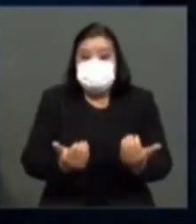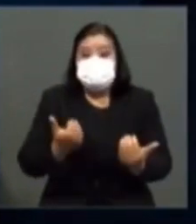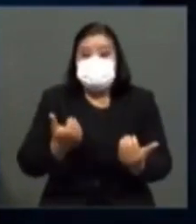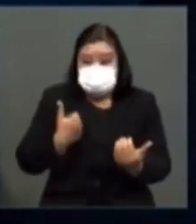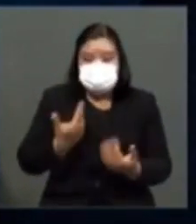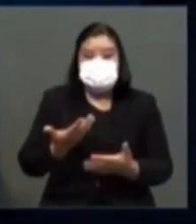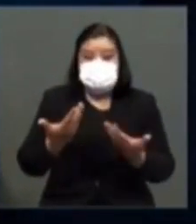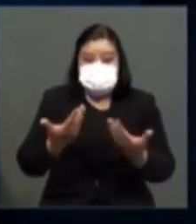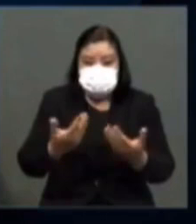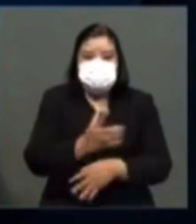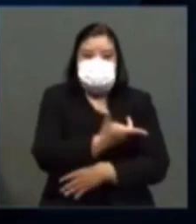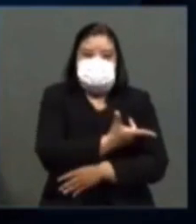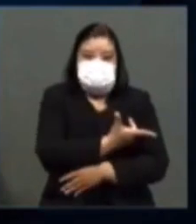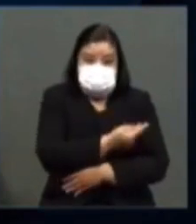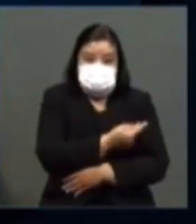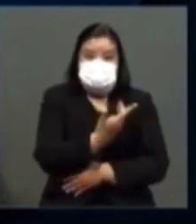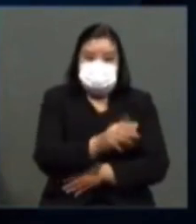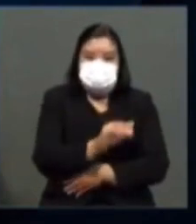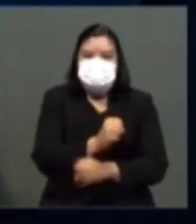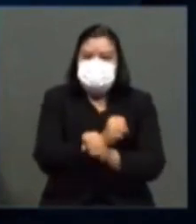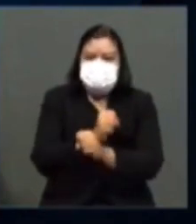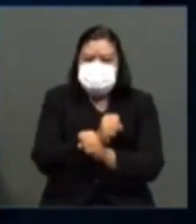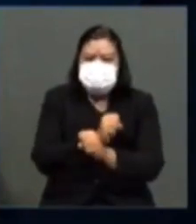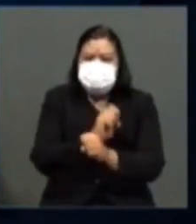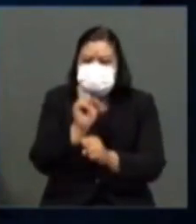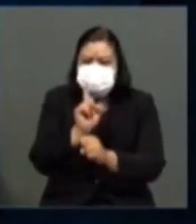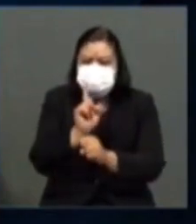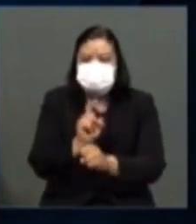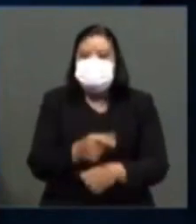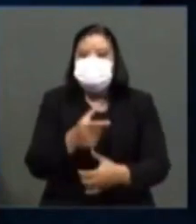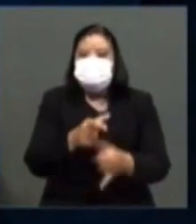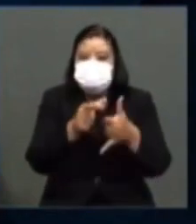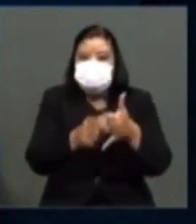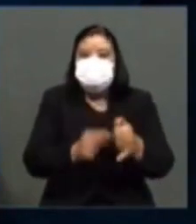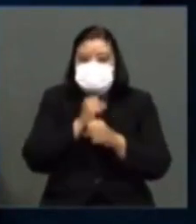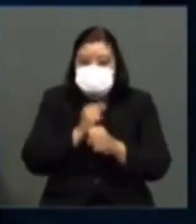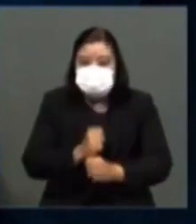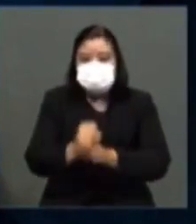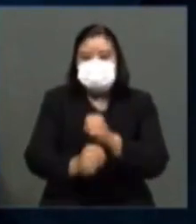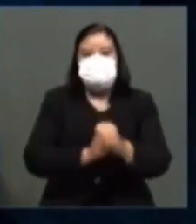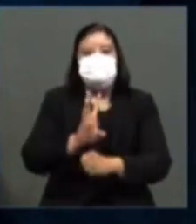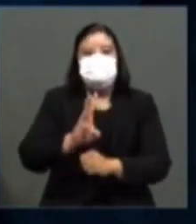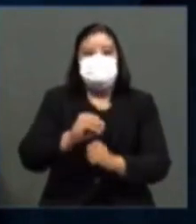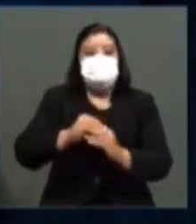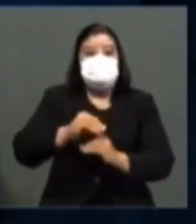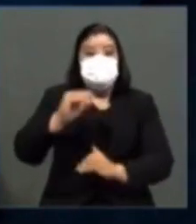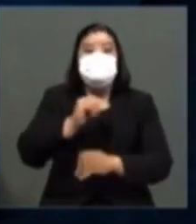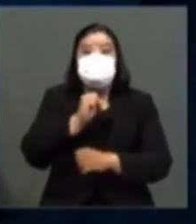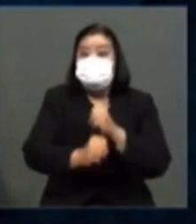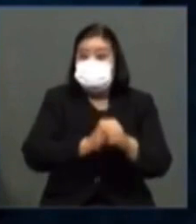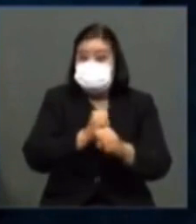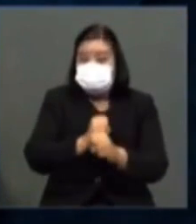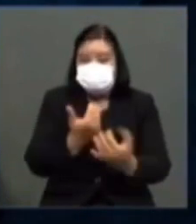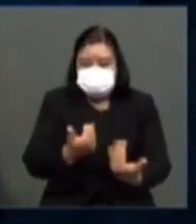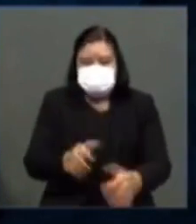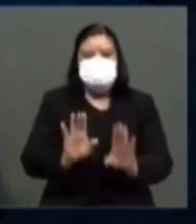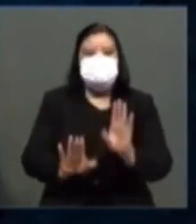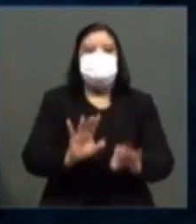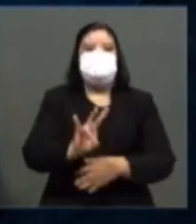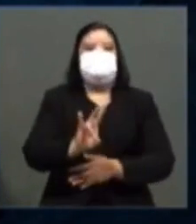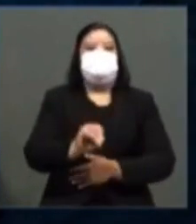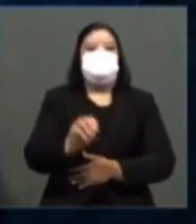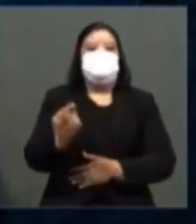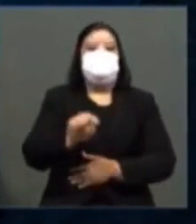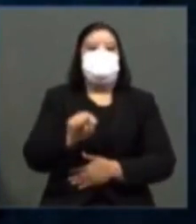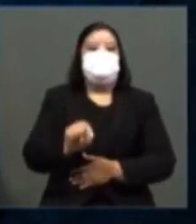วัคซีนครอบคลุมผู้สูงอายุนะคะเกิน60ปีเป็นจำนวนเกิน 70% ของในจังหวัดนะ